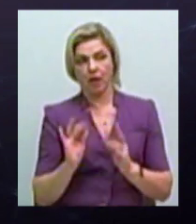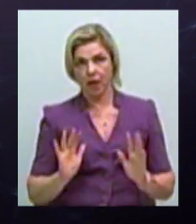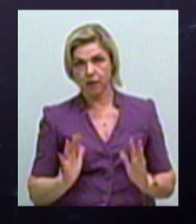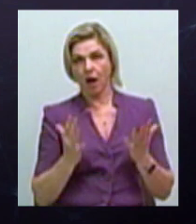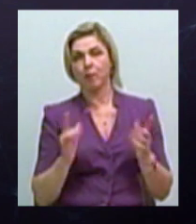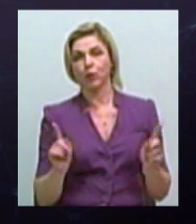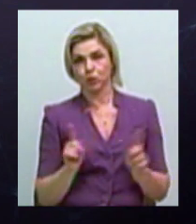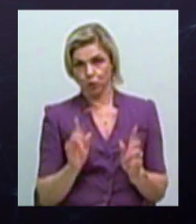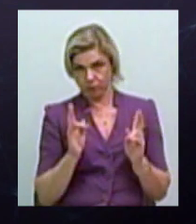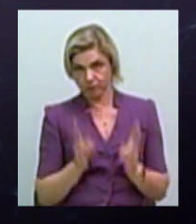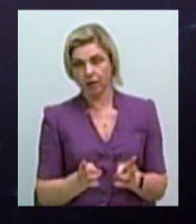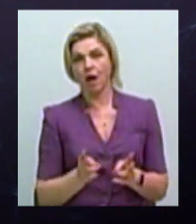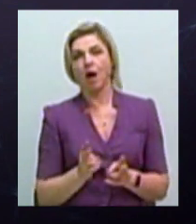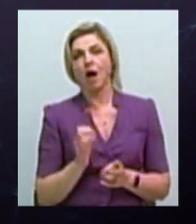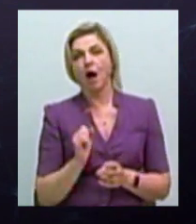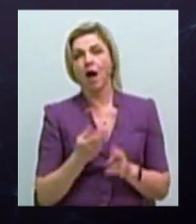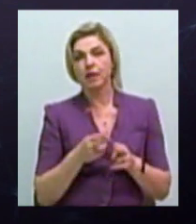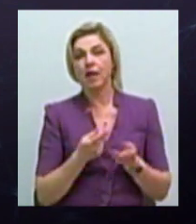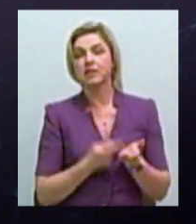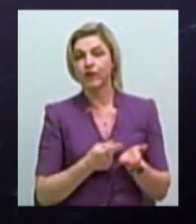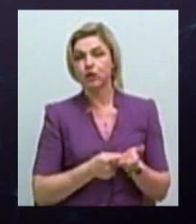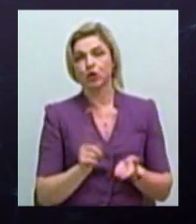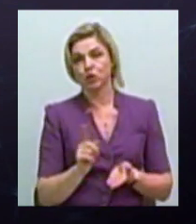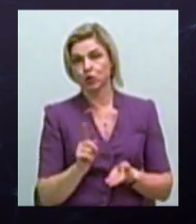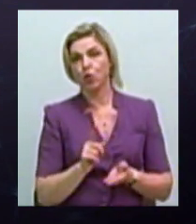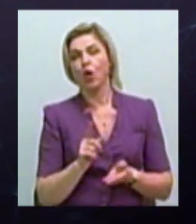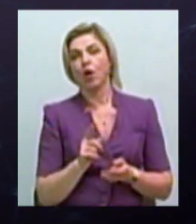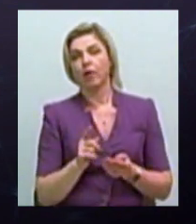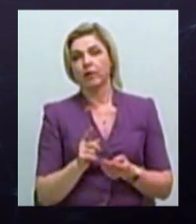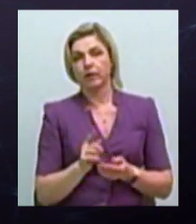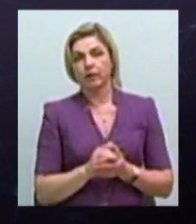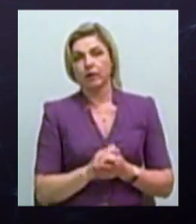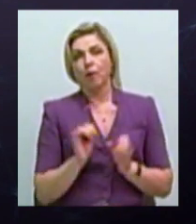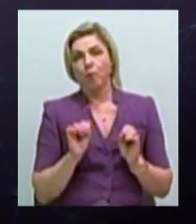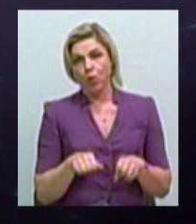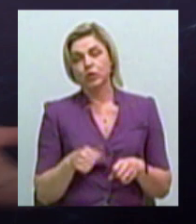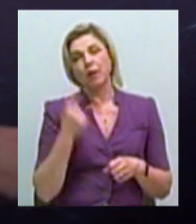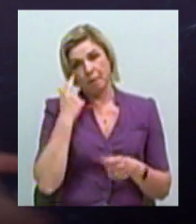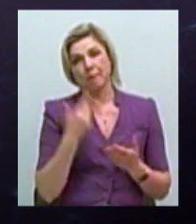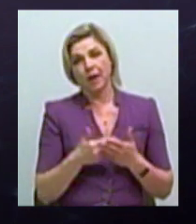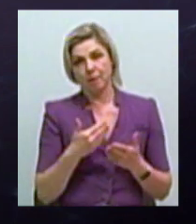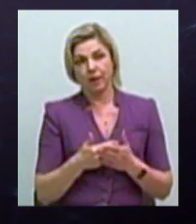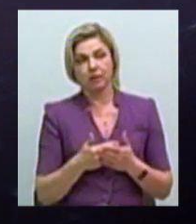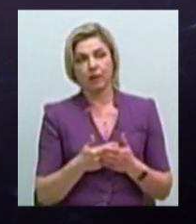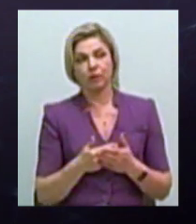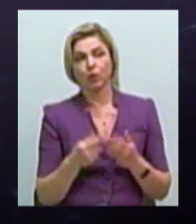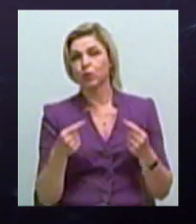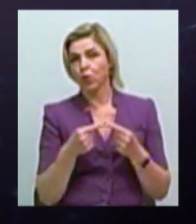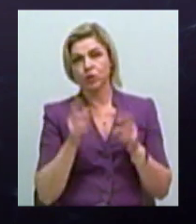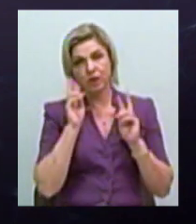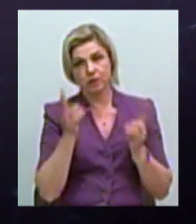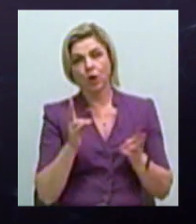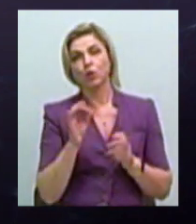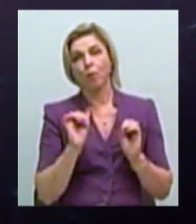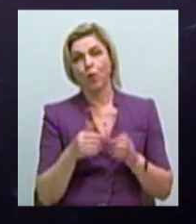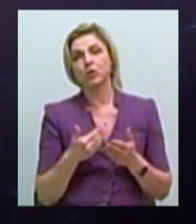що трапилося внаслідок того, але це свідчить про те, що відповідно, можна припустити, звісно, достовірно не знаю, але можна